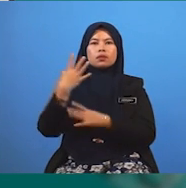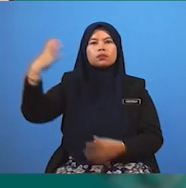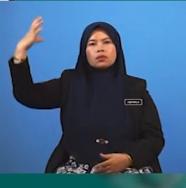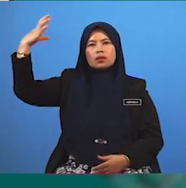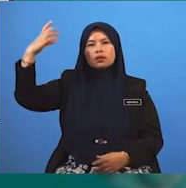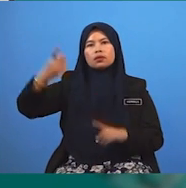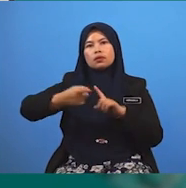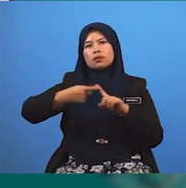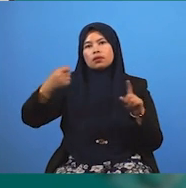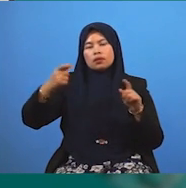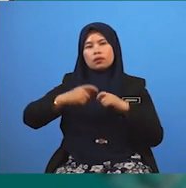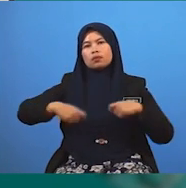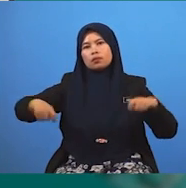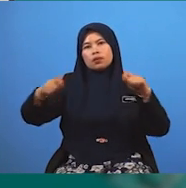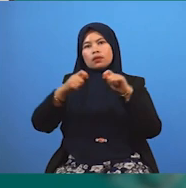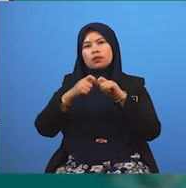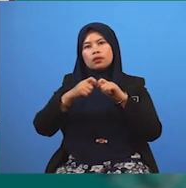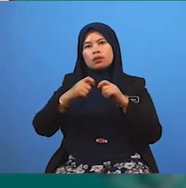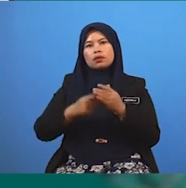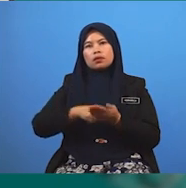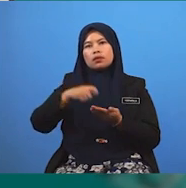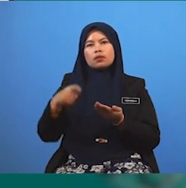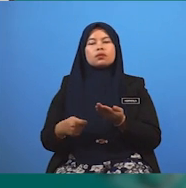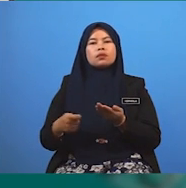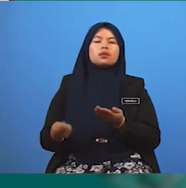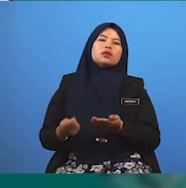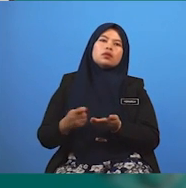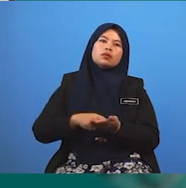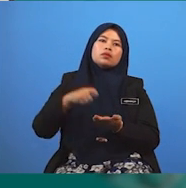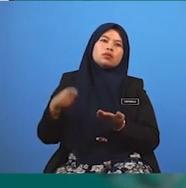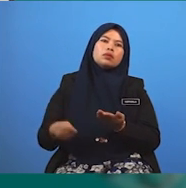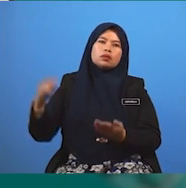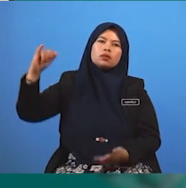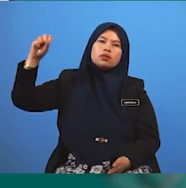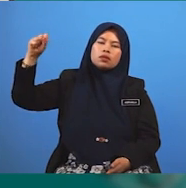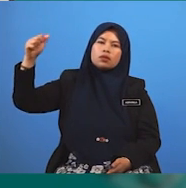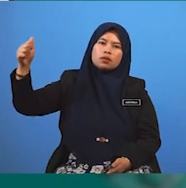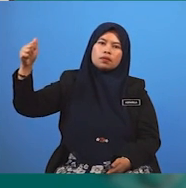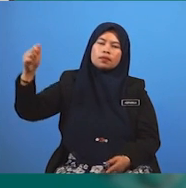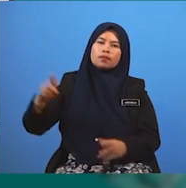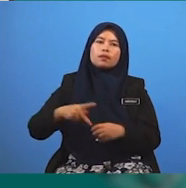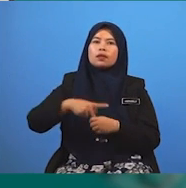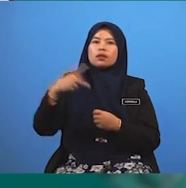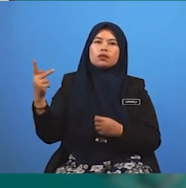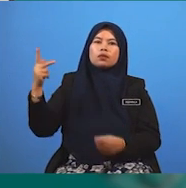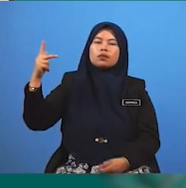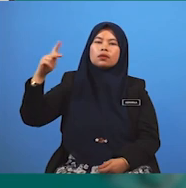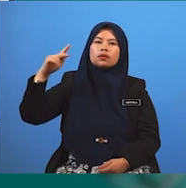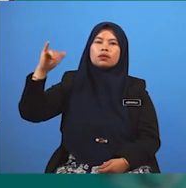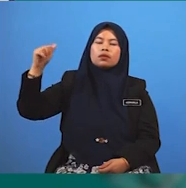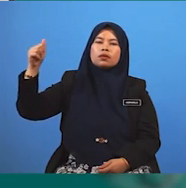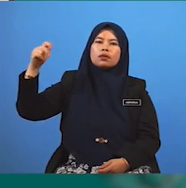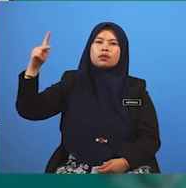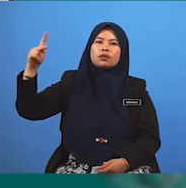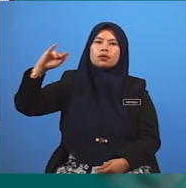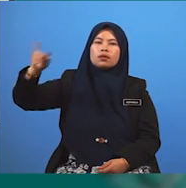tenggelamnya, turunnya Isa bin Maryam AS, keluarnya Ya'juj dan Ma'juj,